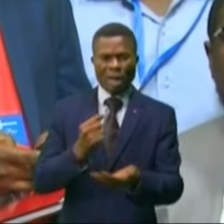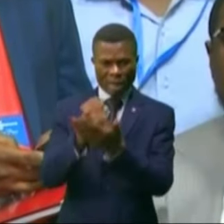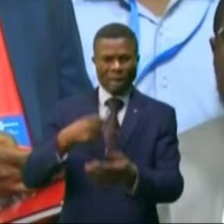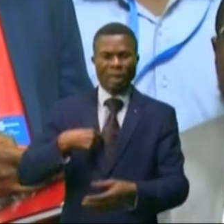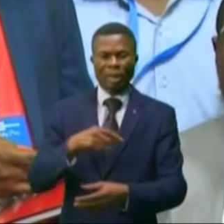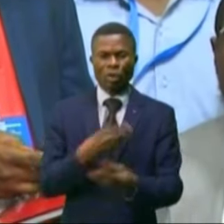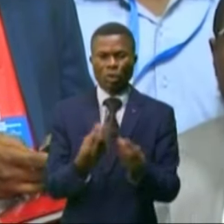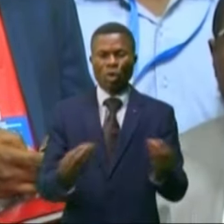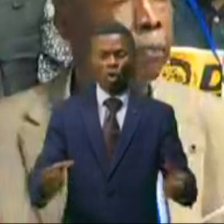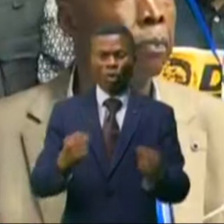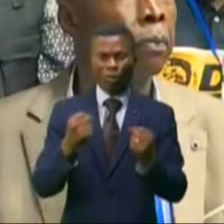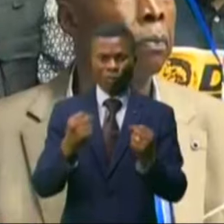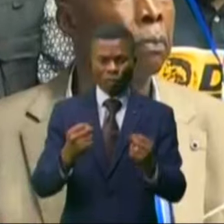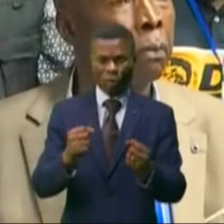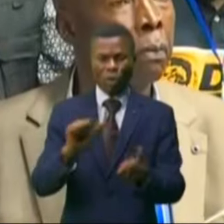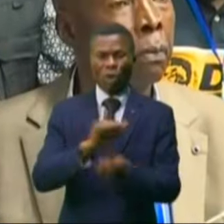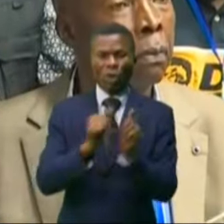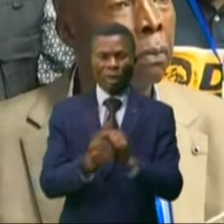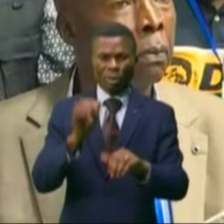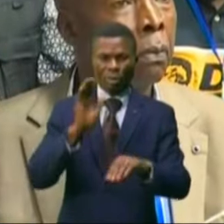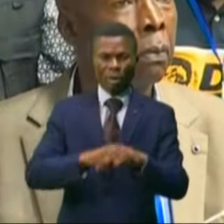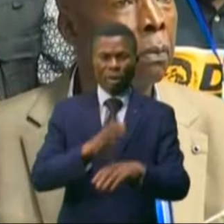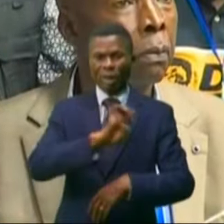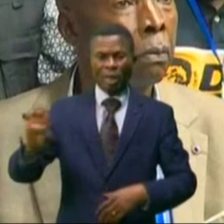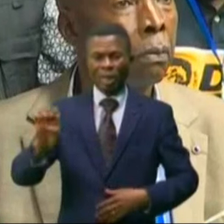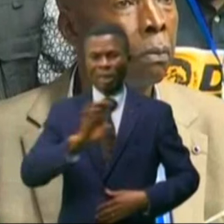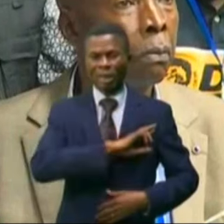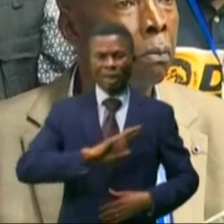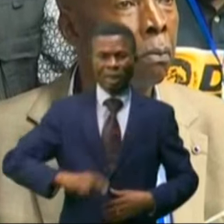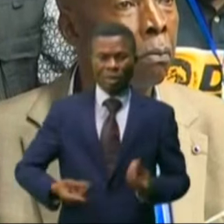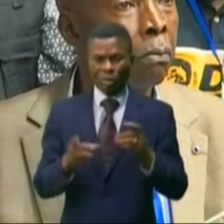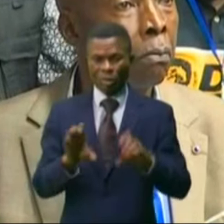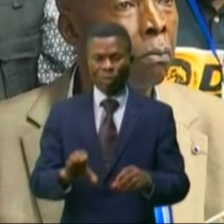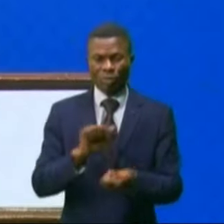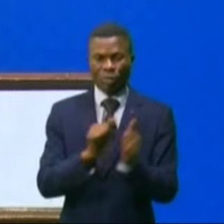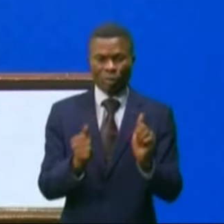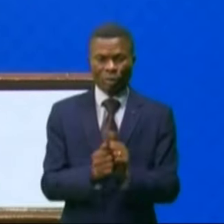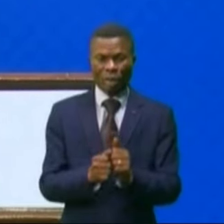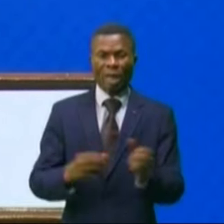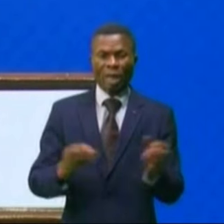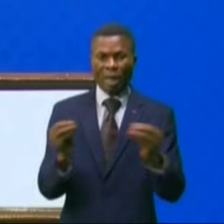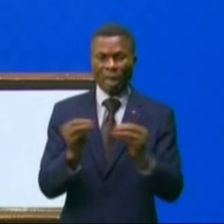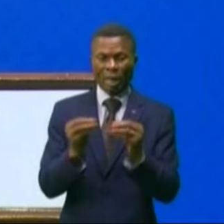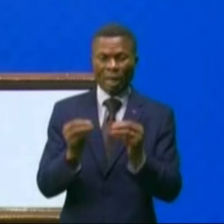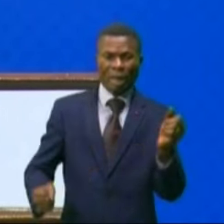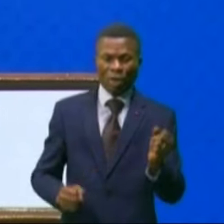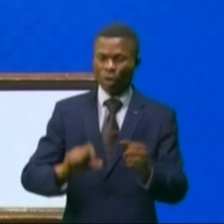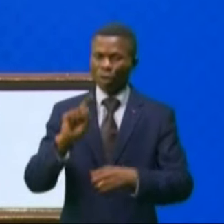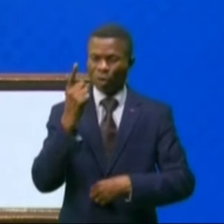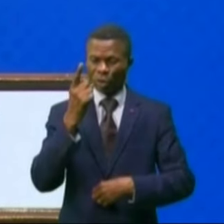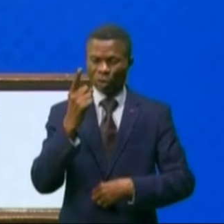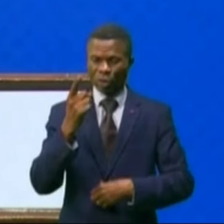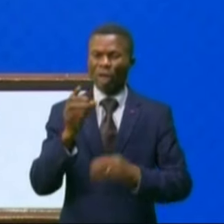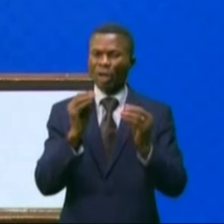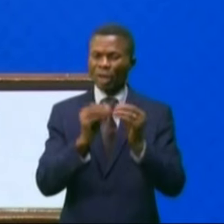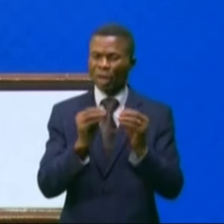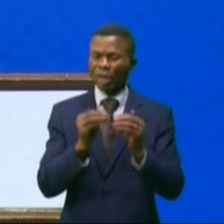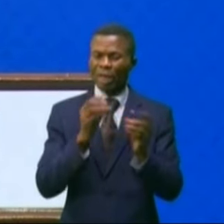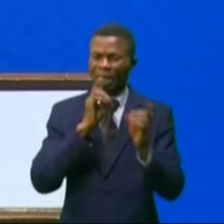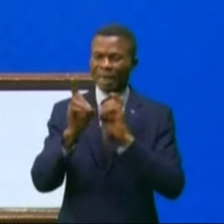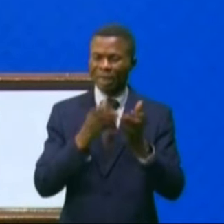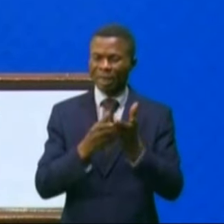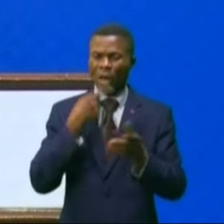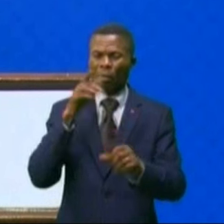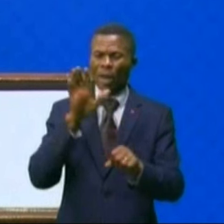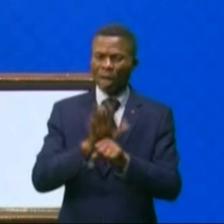une solution durable à la situation dans l'est du pays. Le processus de Luanda est le seul et unique cadre dans lequel nous allons